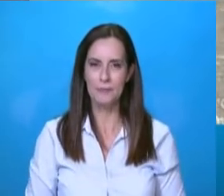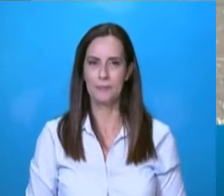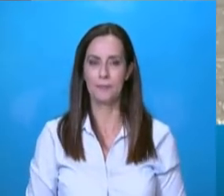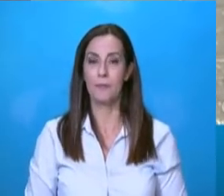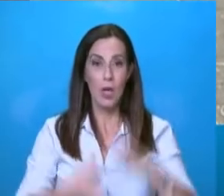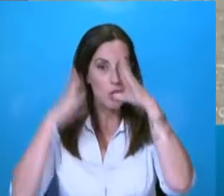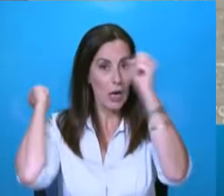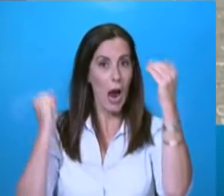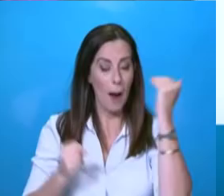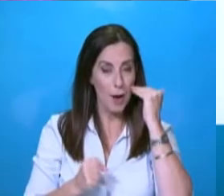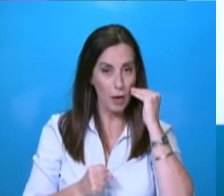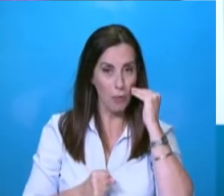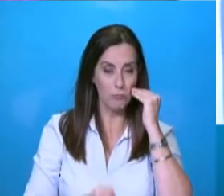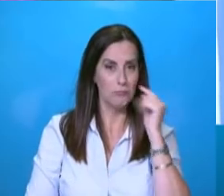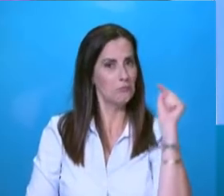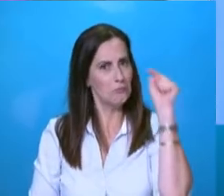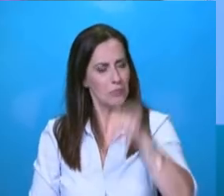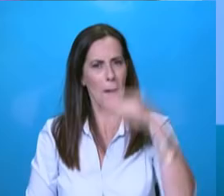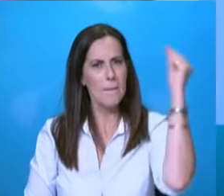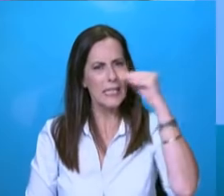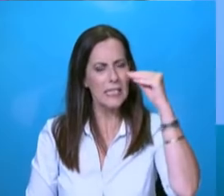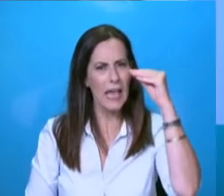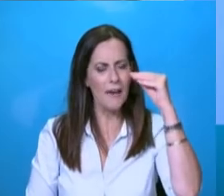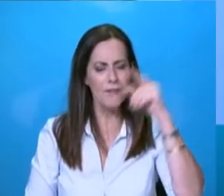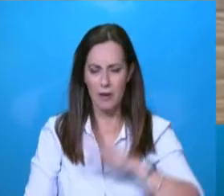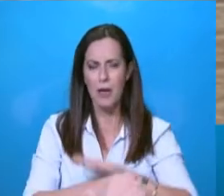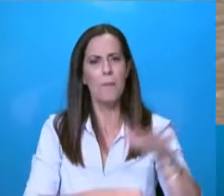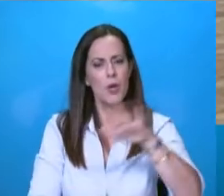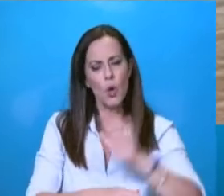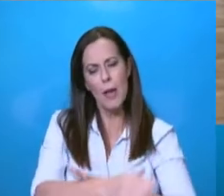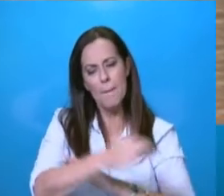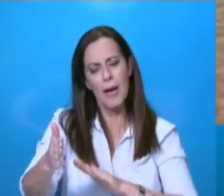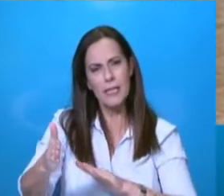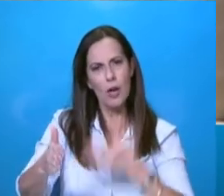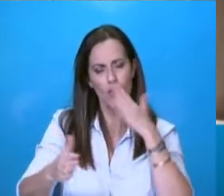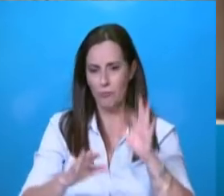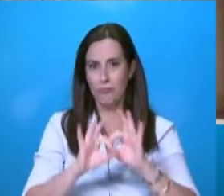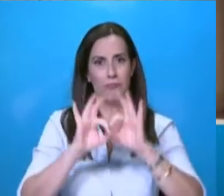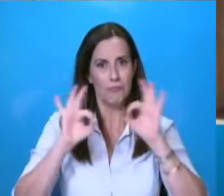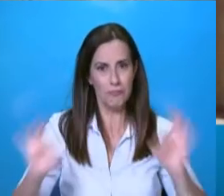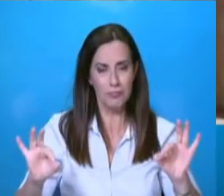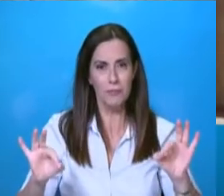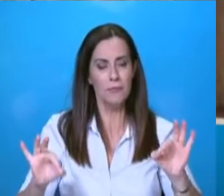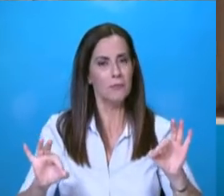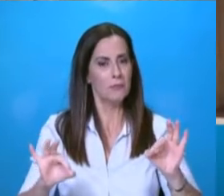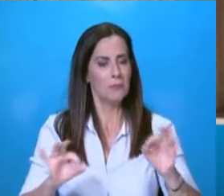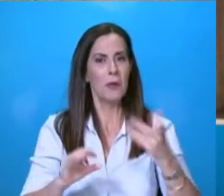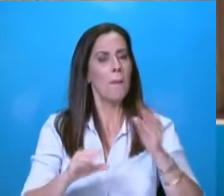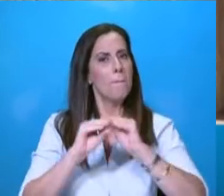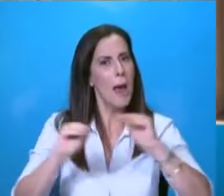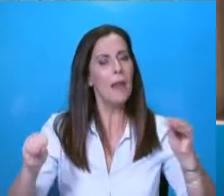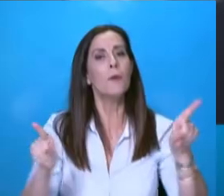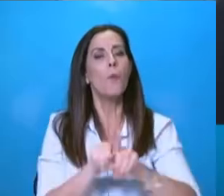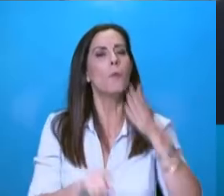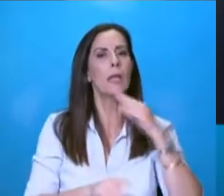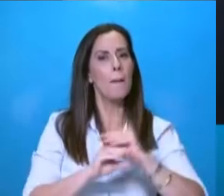השגריר האמריקני דיוויד פרידמן ביקר אתמול בבית הספר אל-וואדי בשכונת וואדי ג'וז, שנפתח השנה ומלמדים בו לפי תוכנית הלימודים